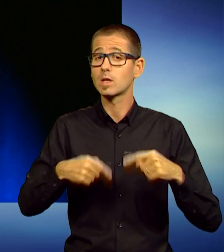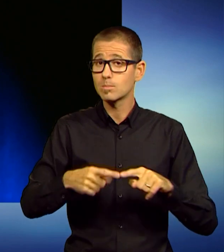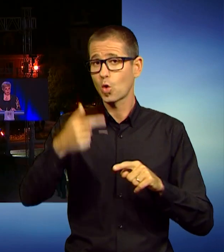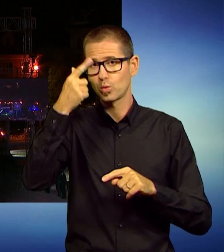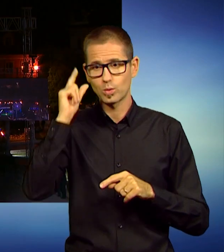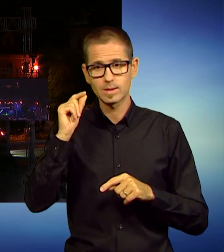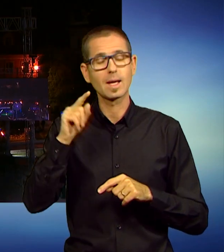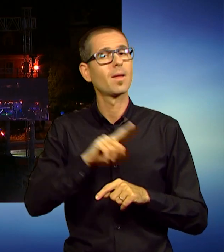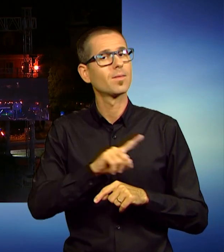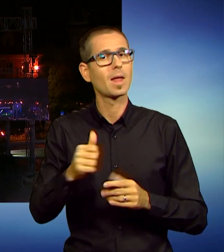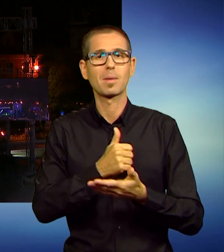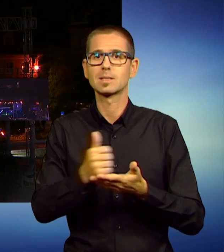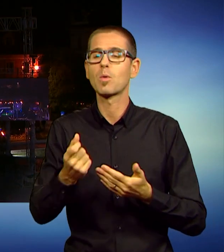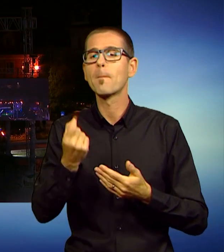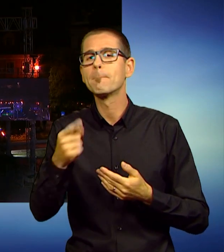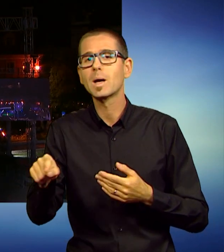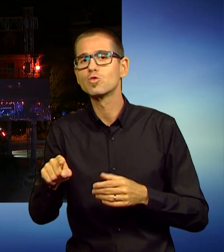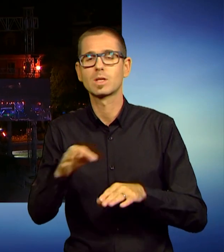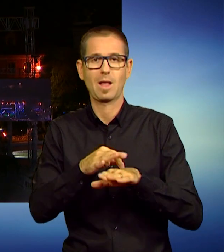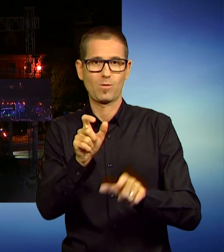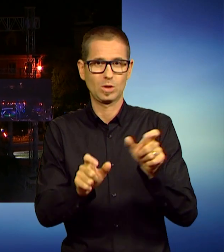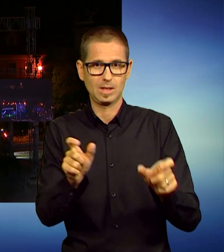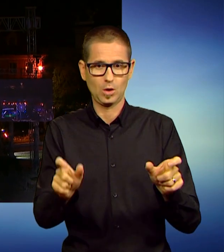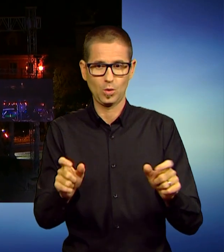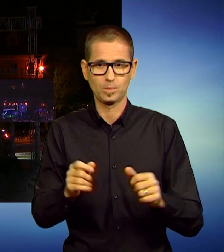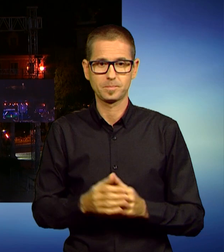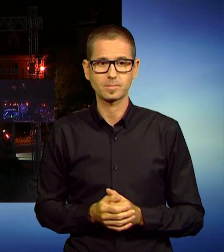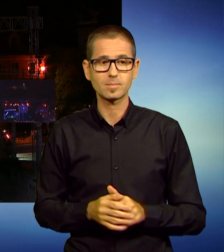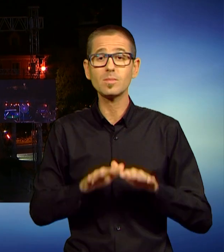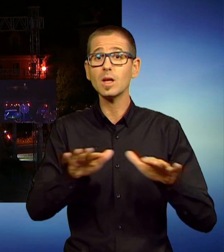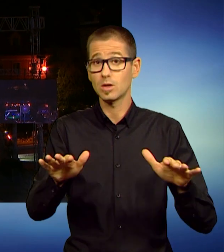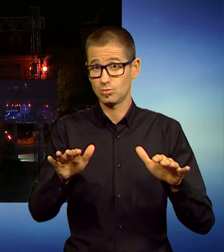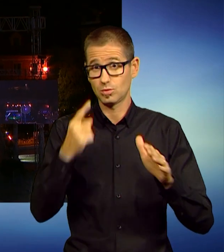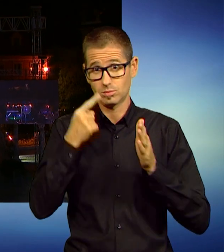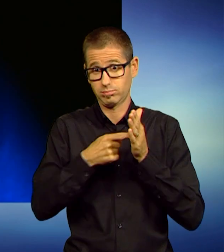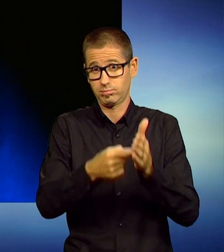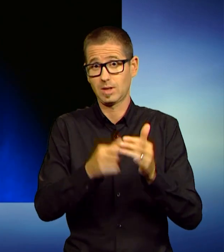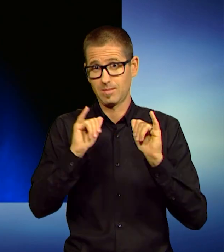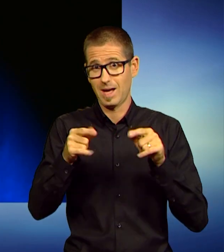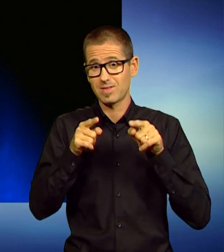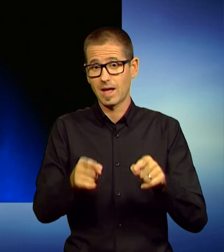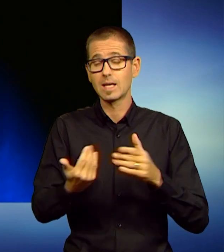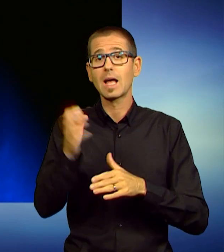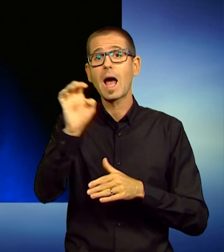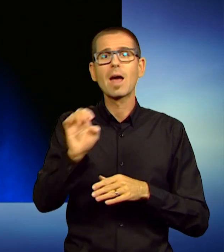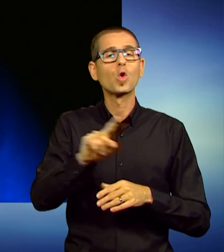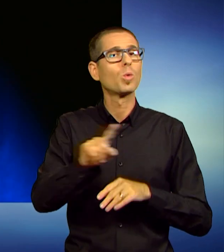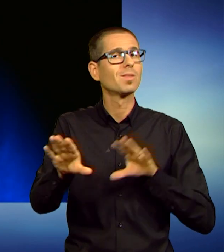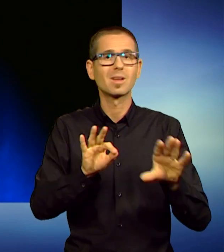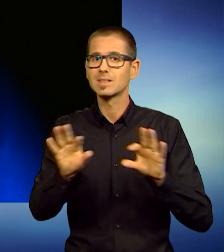ljudje in ne le peščica voditeljev. Širša slika pa je takšna. Za Evropo ni